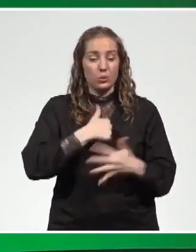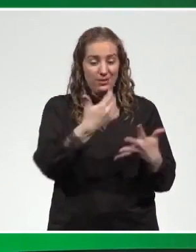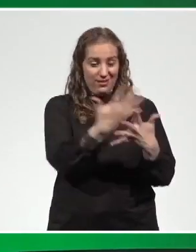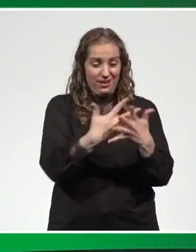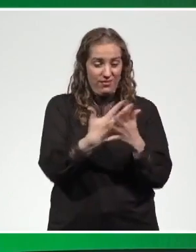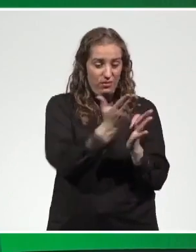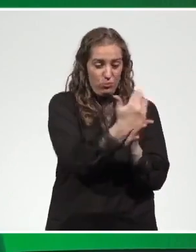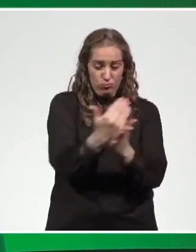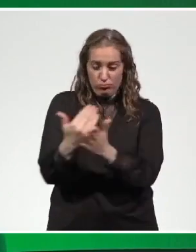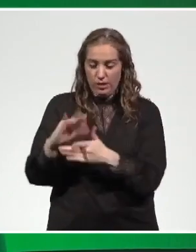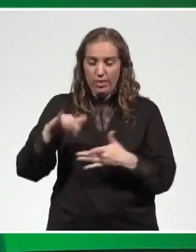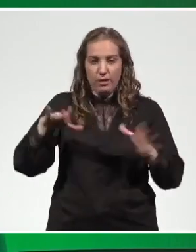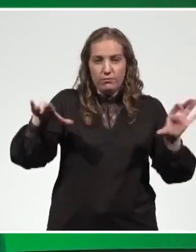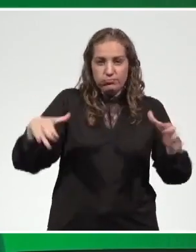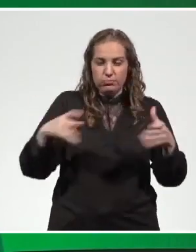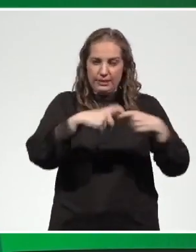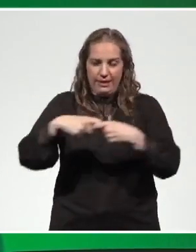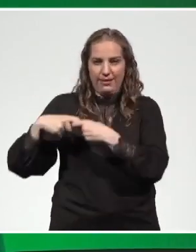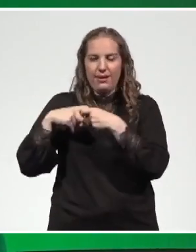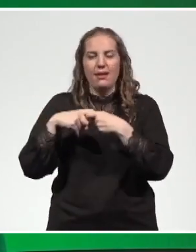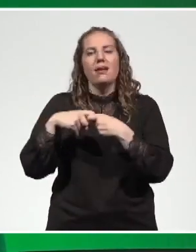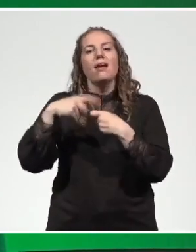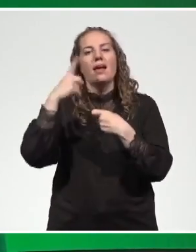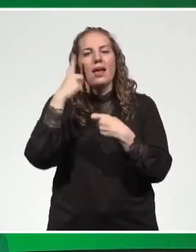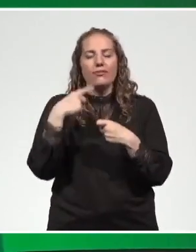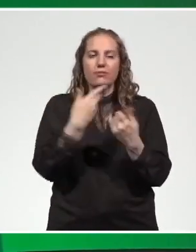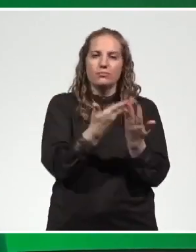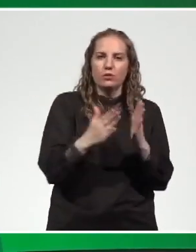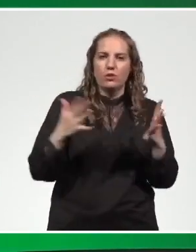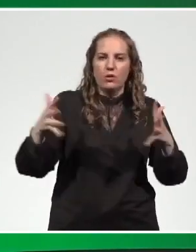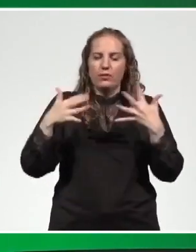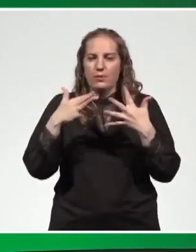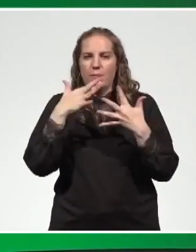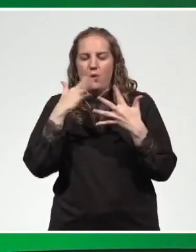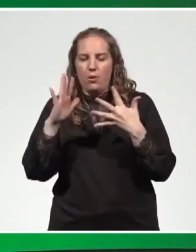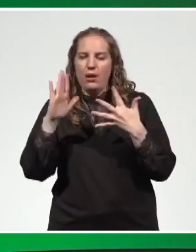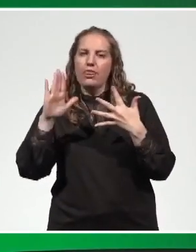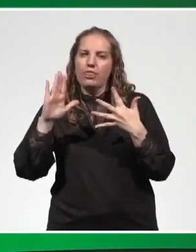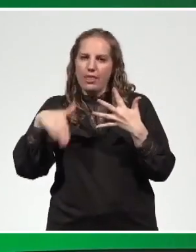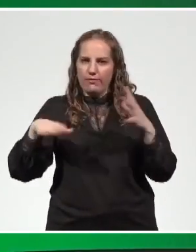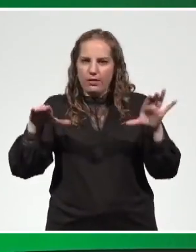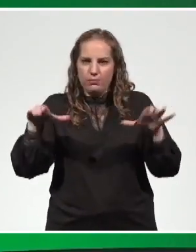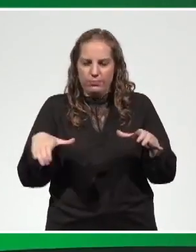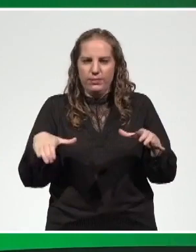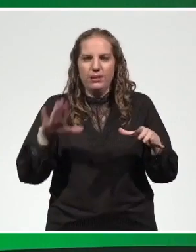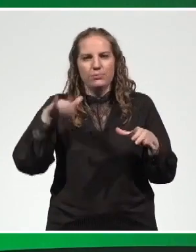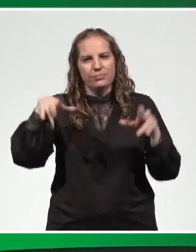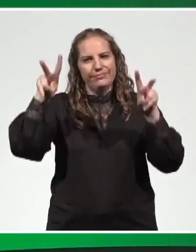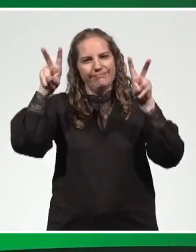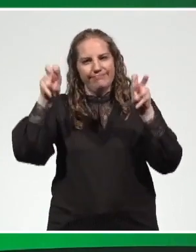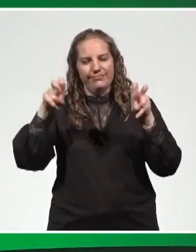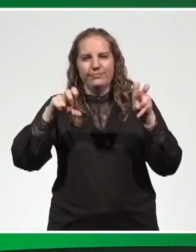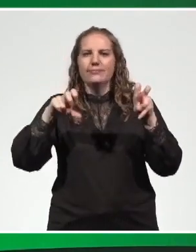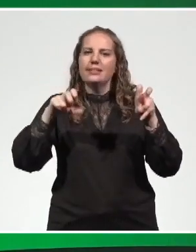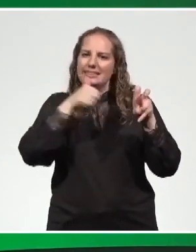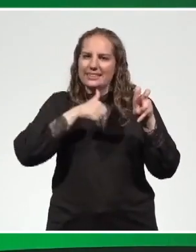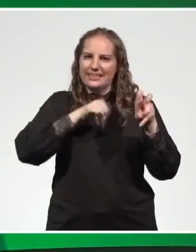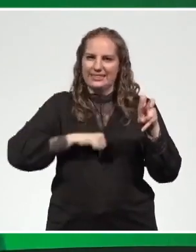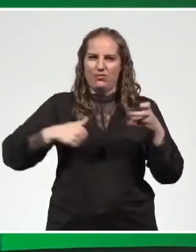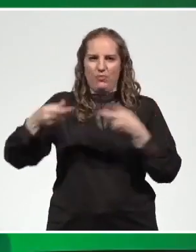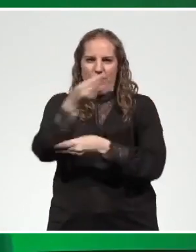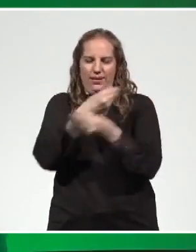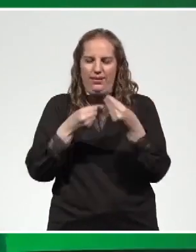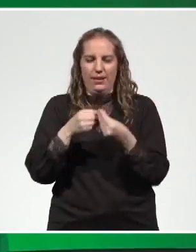stjórnkerfisins ef við ætlum að ná markmiðum í umhverfis- og loftslagsmálum undir hattinum sjálfbært Ísland. Af því að Ísland á að